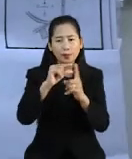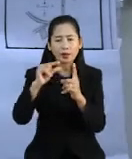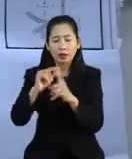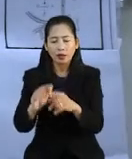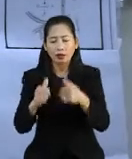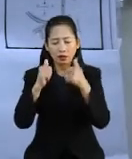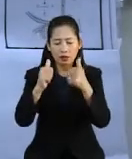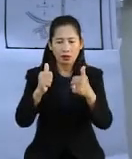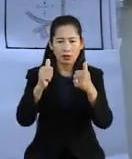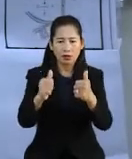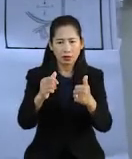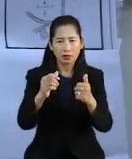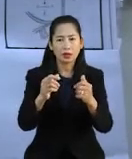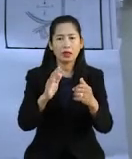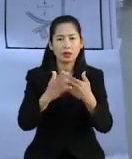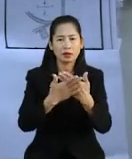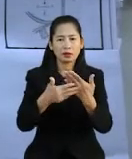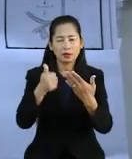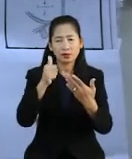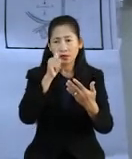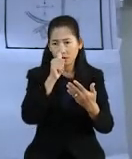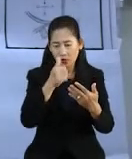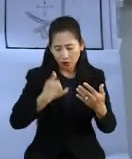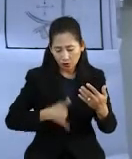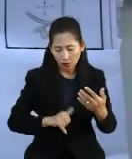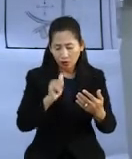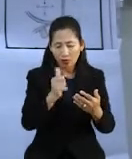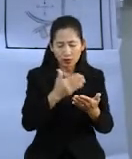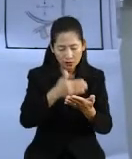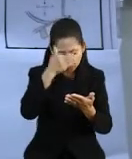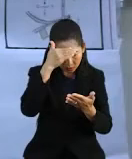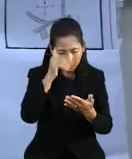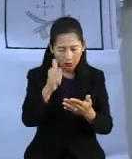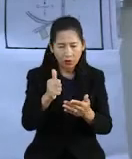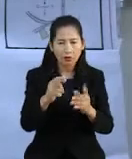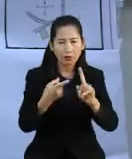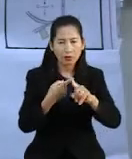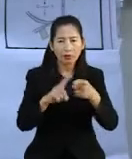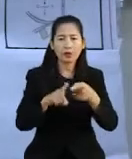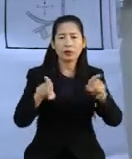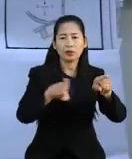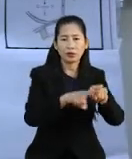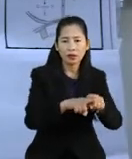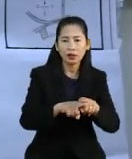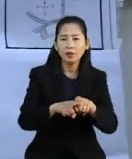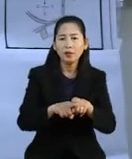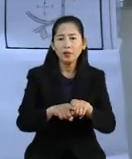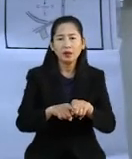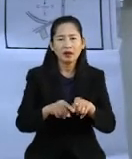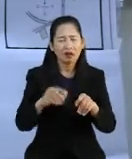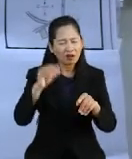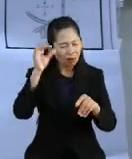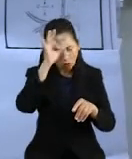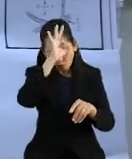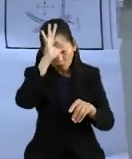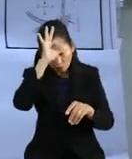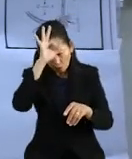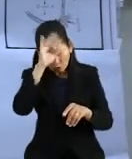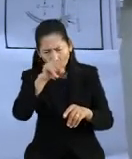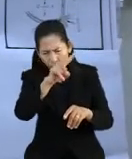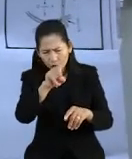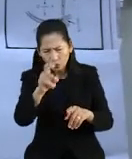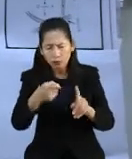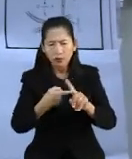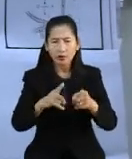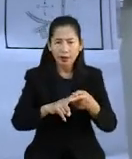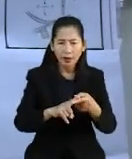là o đầm bây xạ xong chỉ con là o chứ sơ là o nó con á hai chú mới mất phép quanh chẳng đài cần ná con ọt chê ơi con lại dồn ấy con trong xạ xua phụ